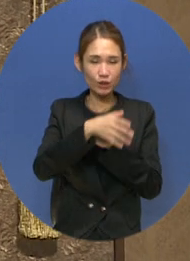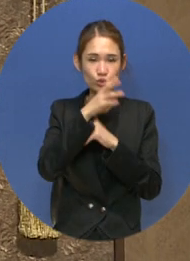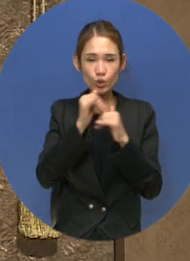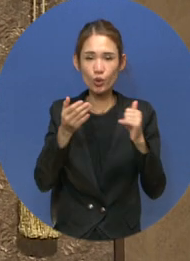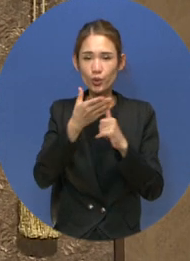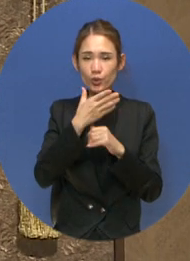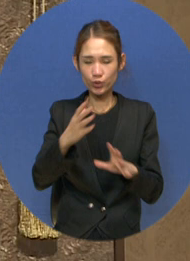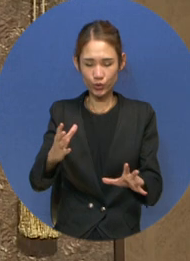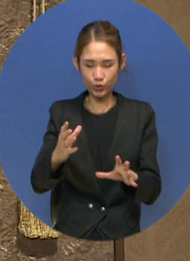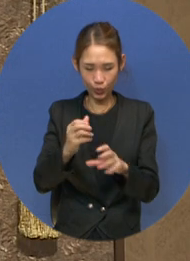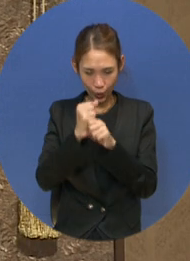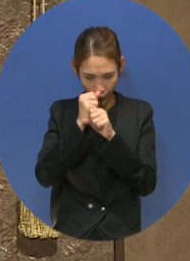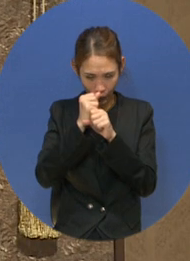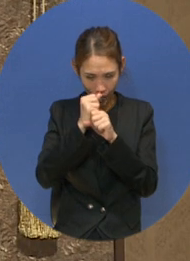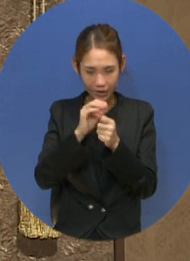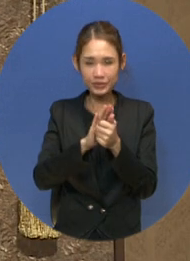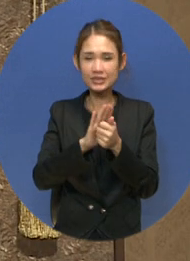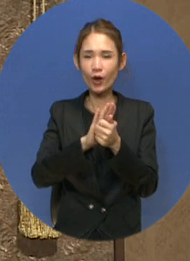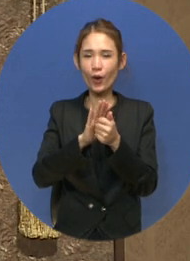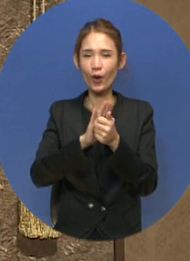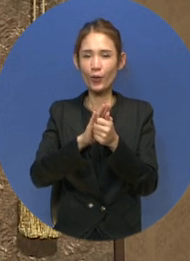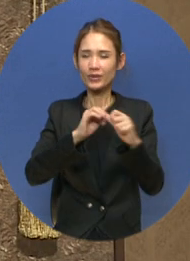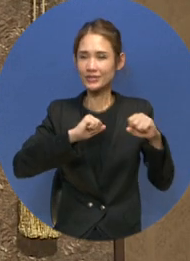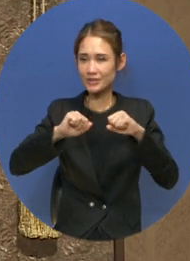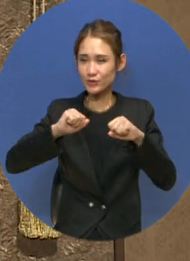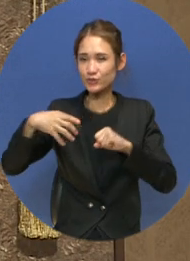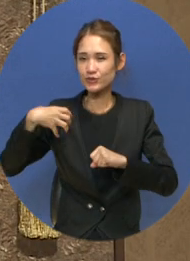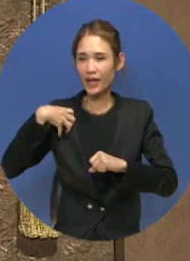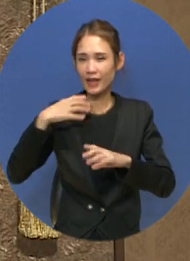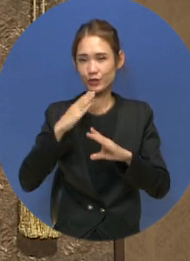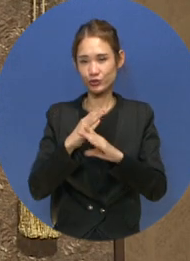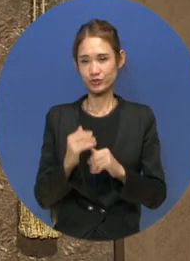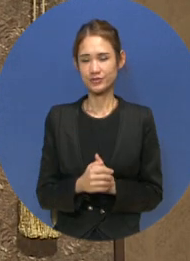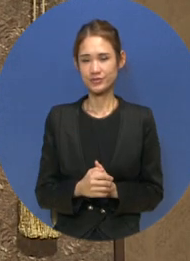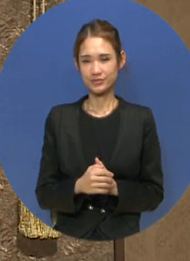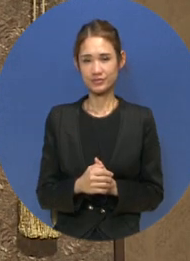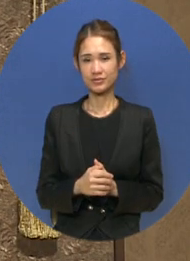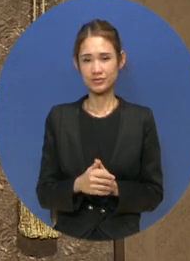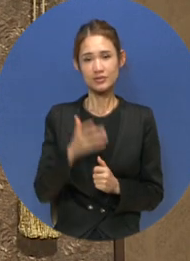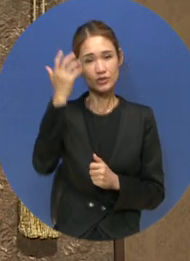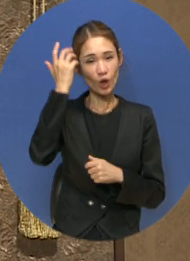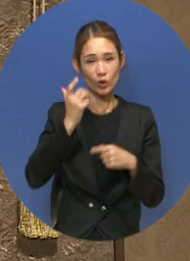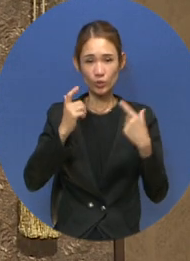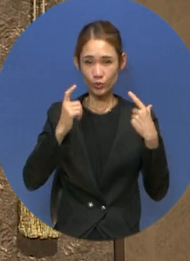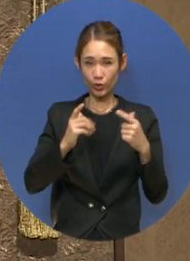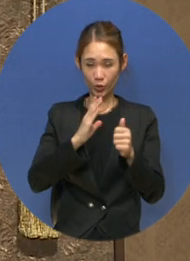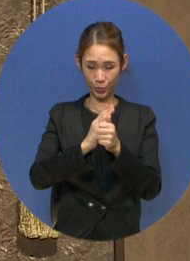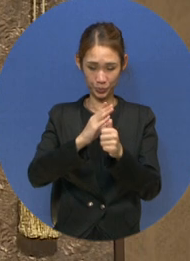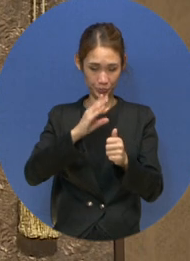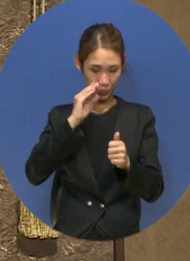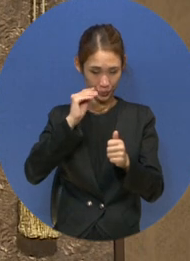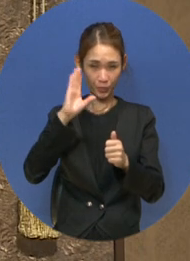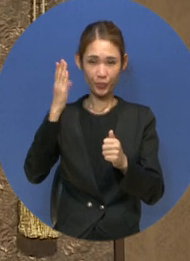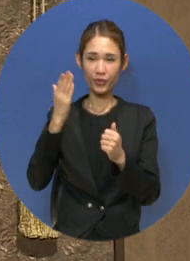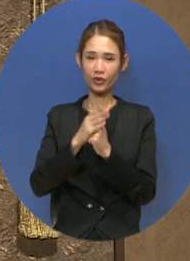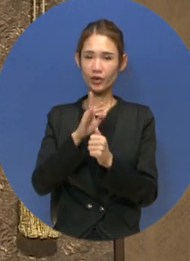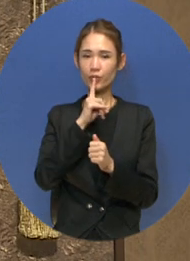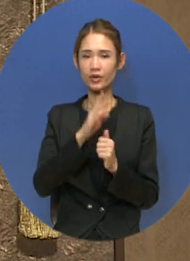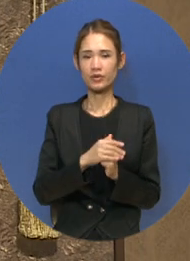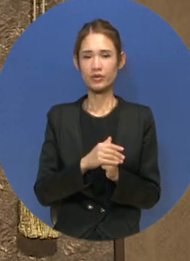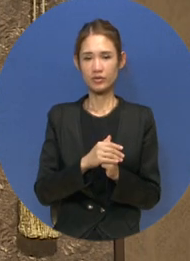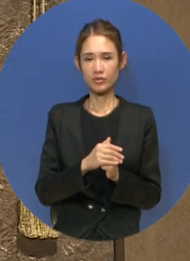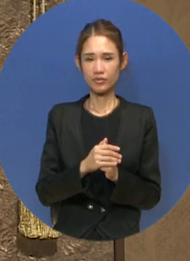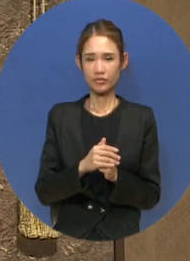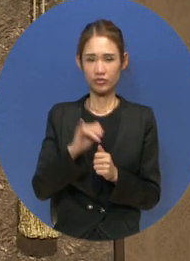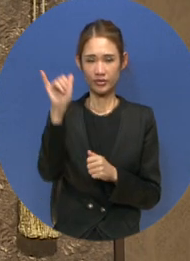통합 그 서비스를 네. 함께 수행하고 있다. 아. 이것은 영등포가 모델이 되고 있고요. 예. 이것이